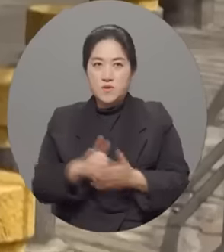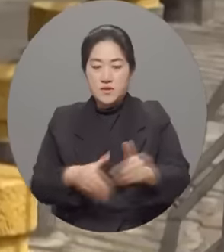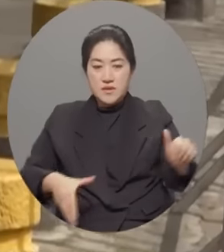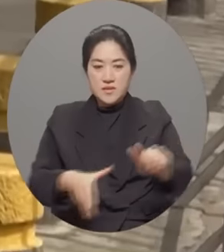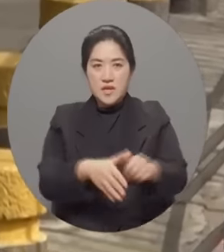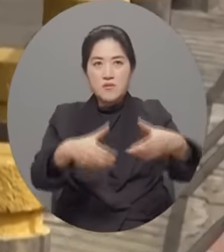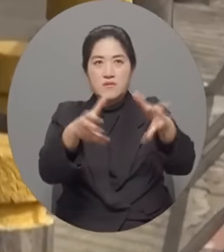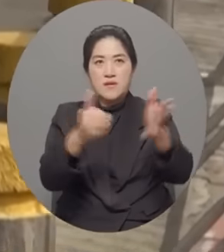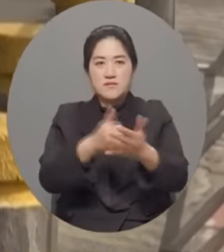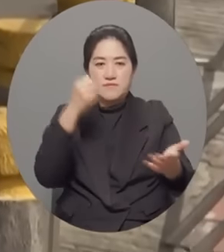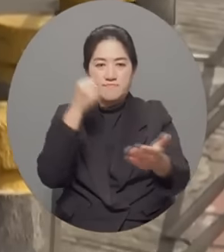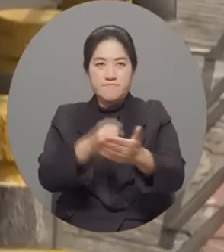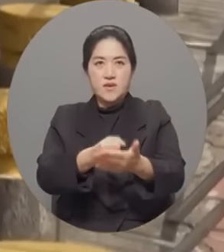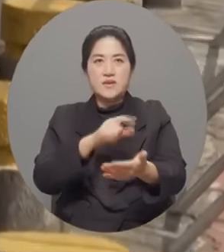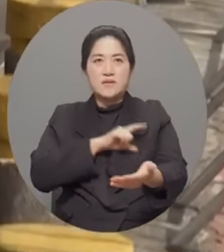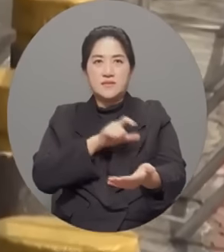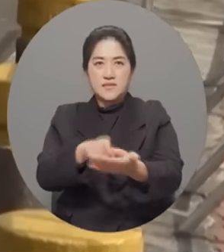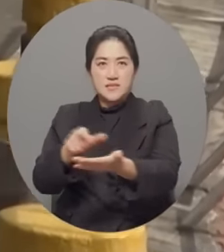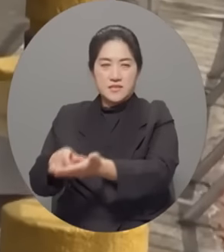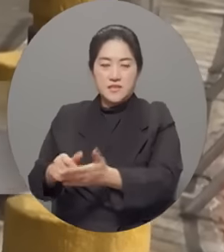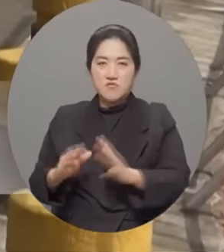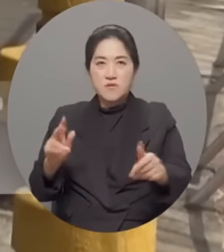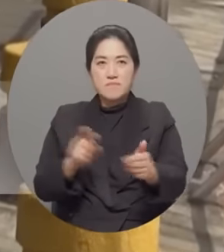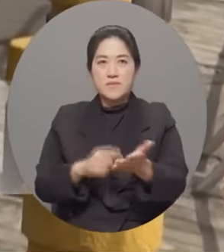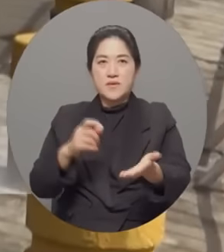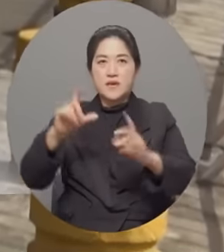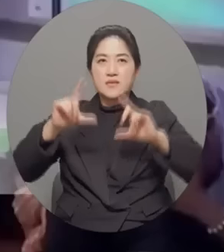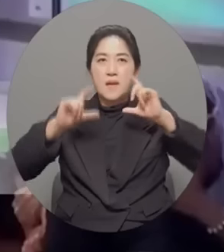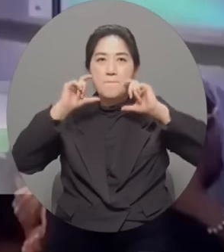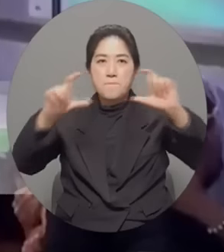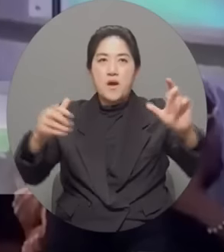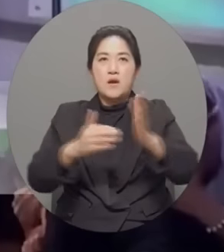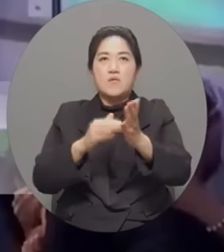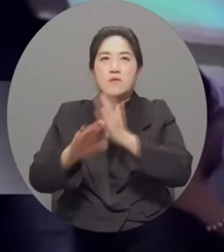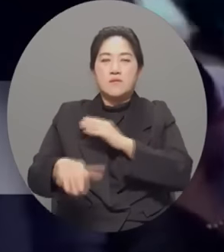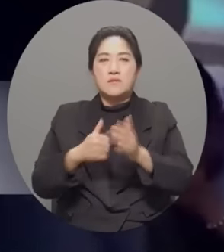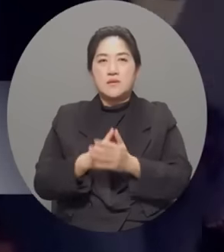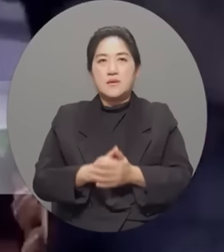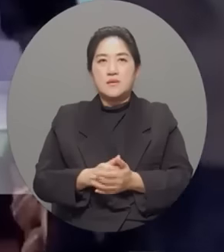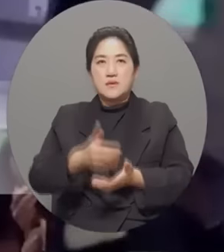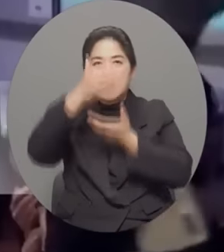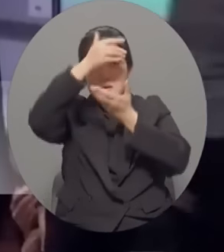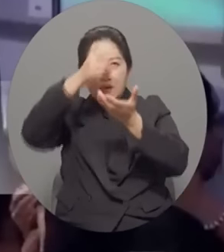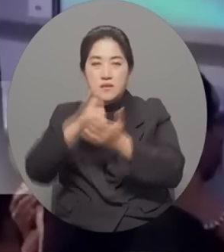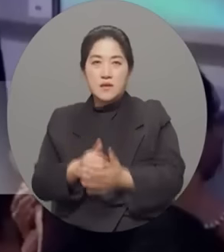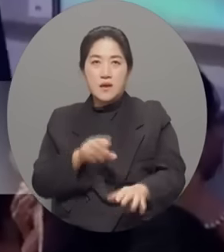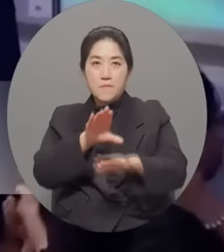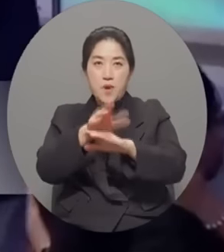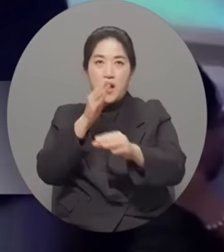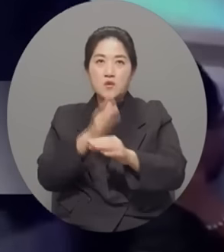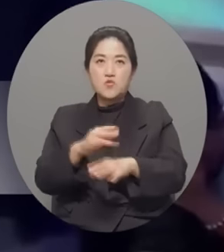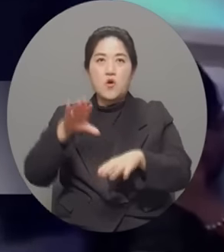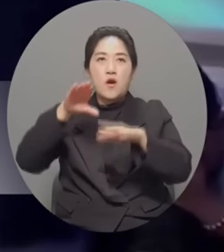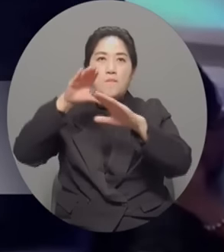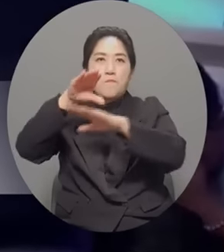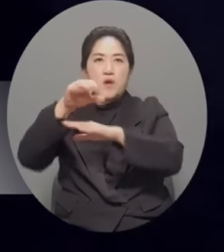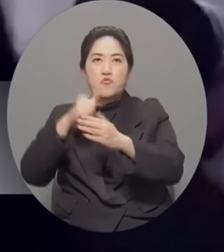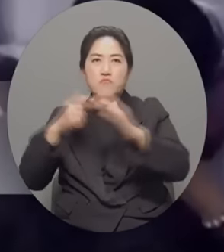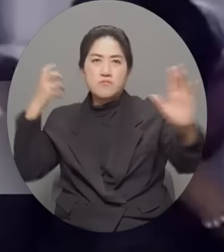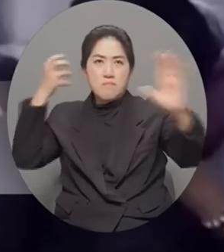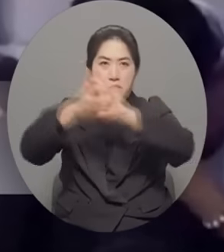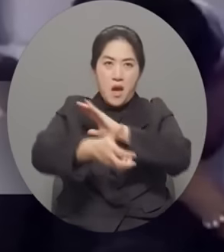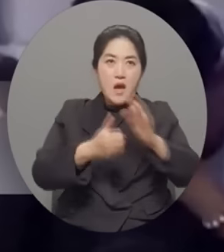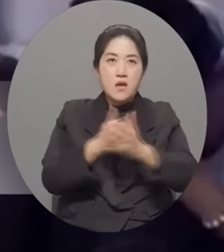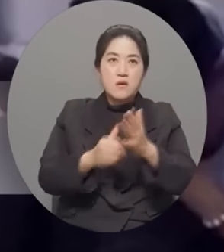테러단체로 지정했습니다. 국가 비상사태 선포 이후에도 갱단들이 생방송 중인 방송국을 점령하는 등